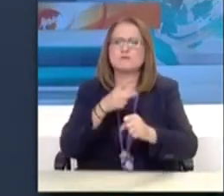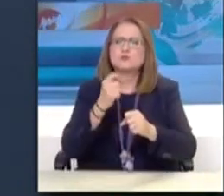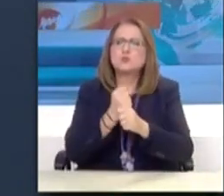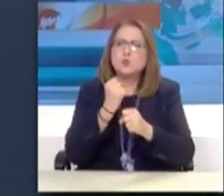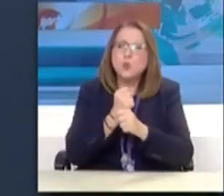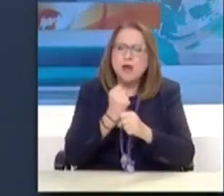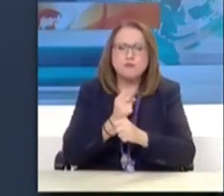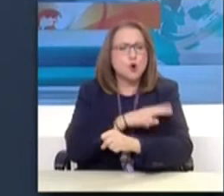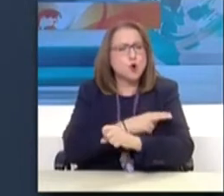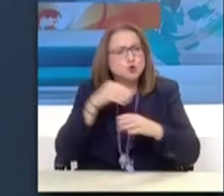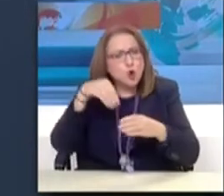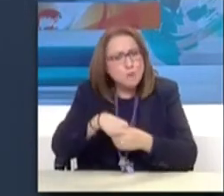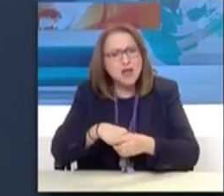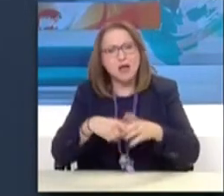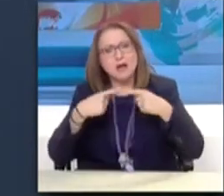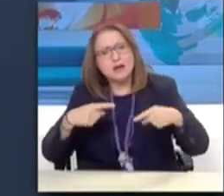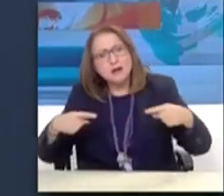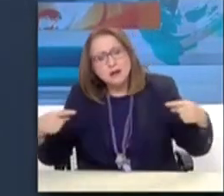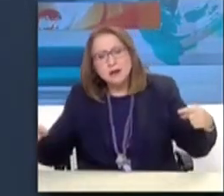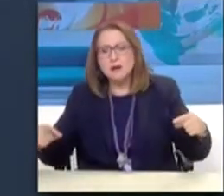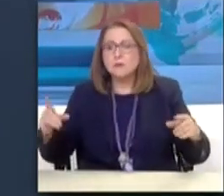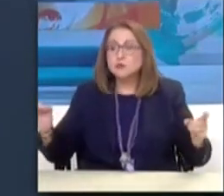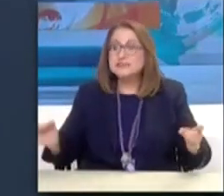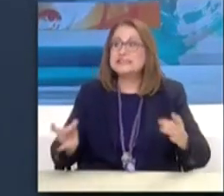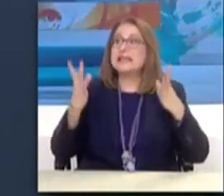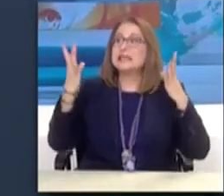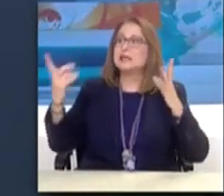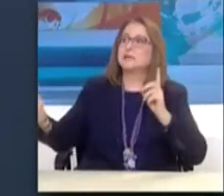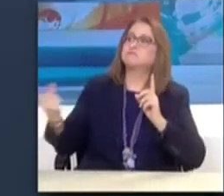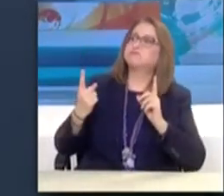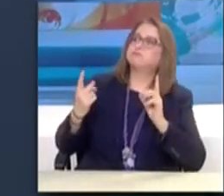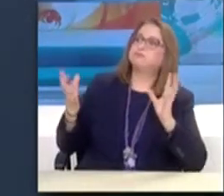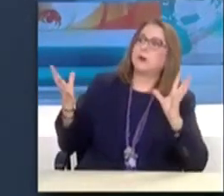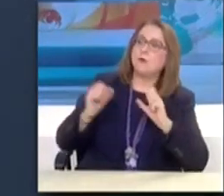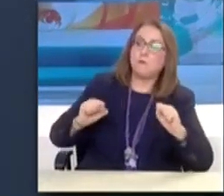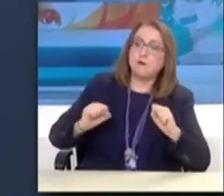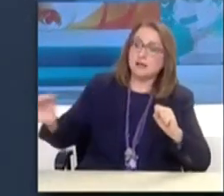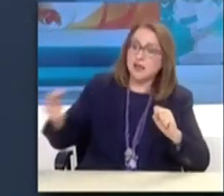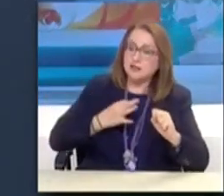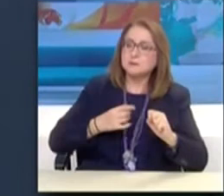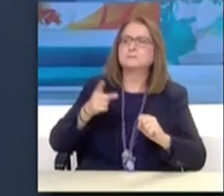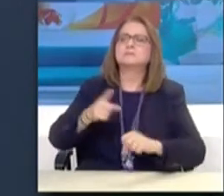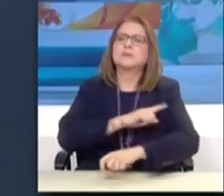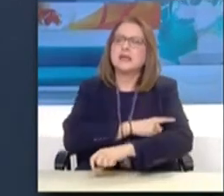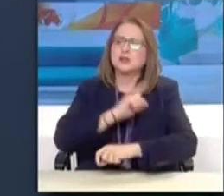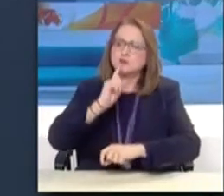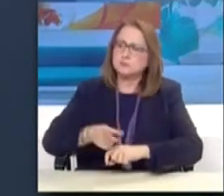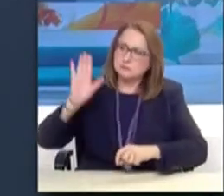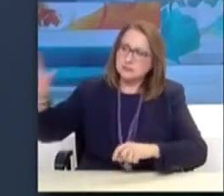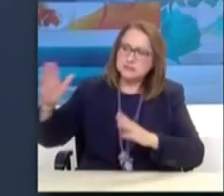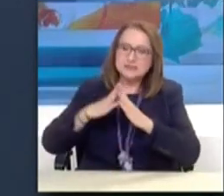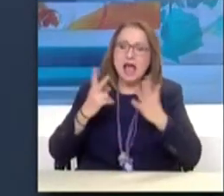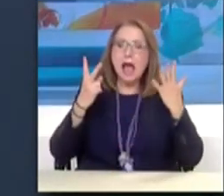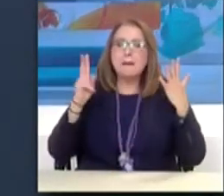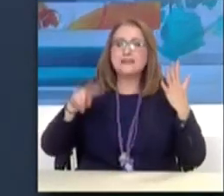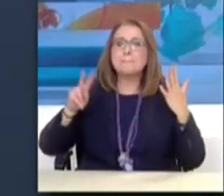έρθει σε επαφή με ένα περιστατικό επιβεβαιωμένο επεκτείνεται μετά από σύμφωνη γνώμη της Επιτροπής